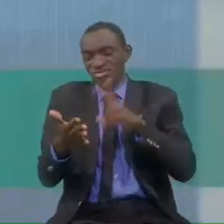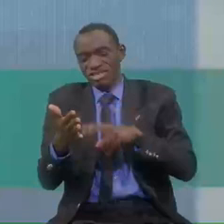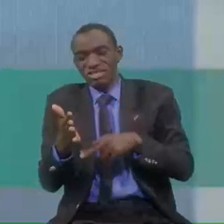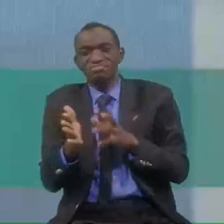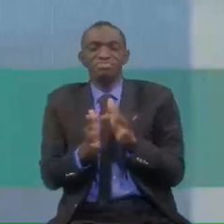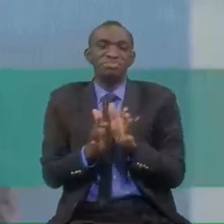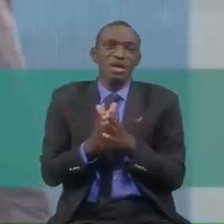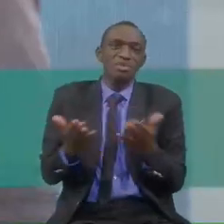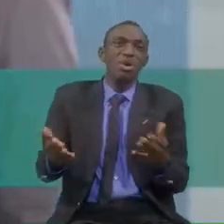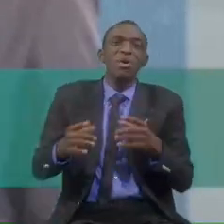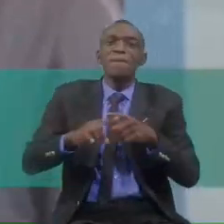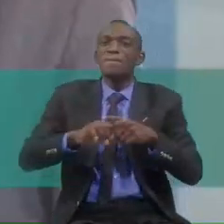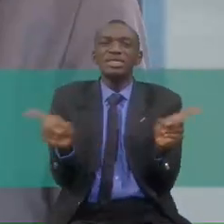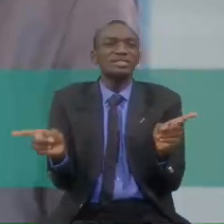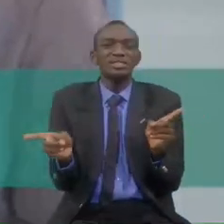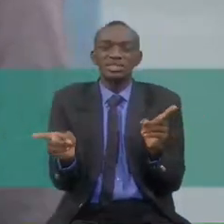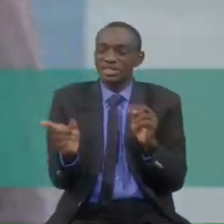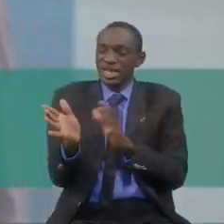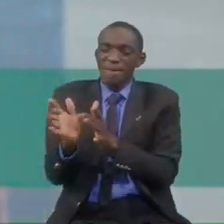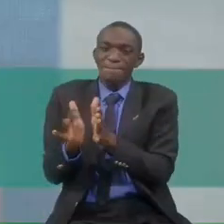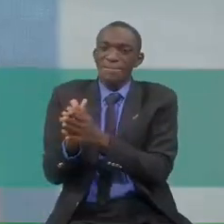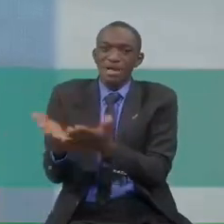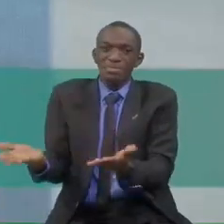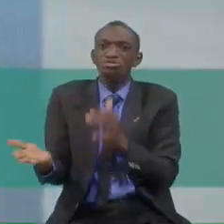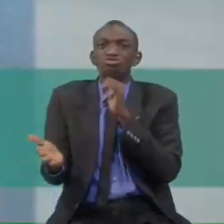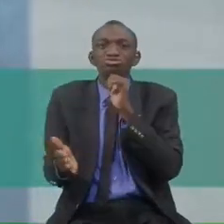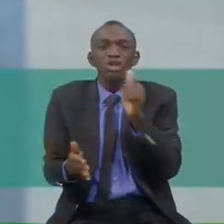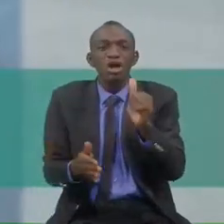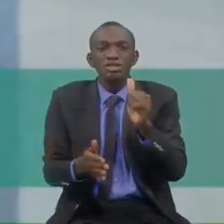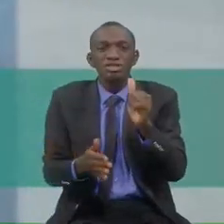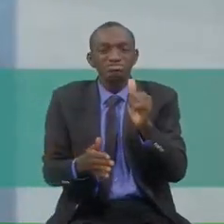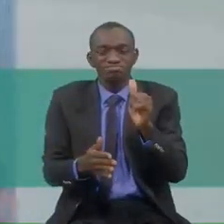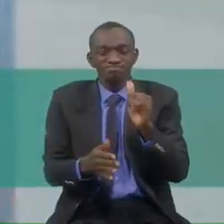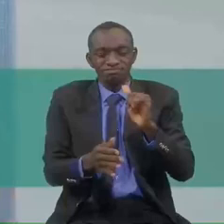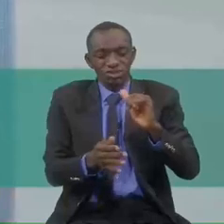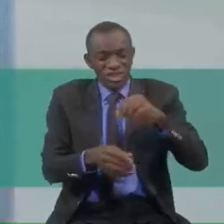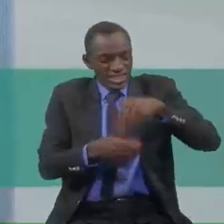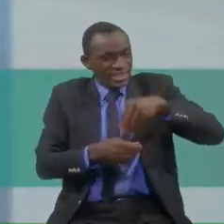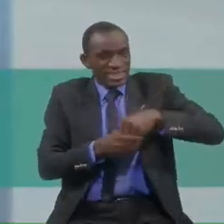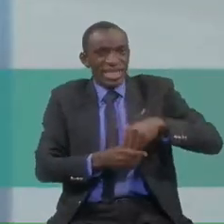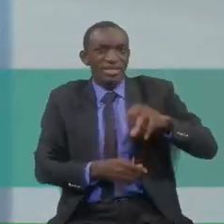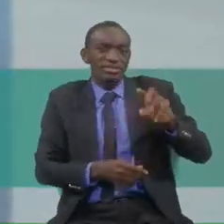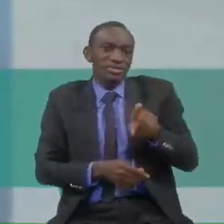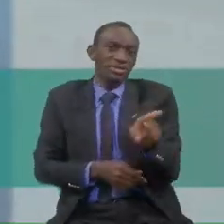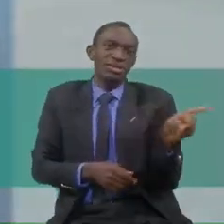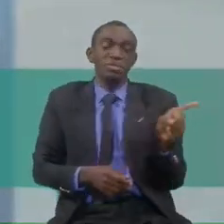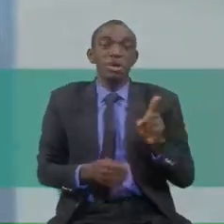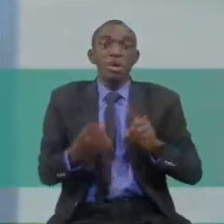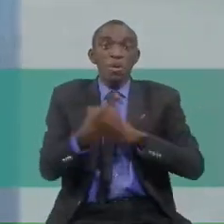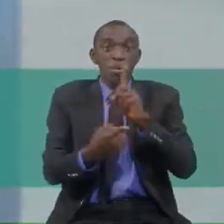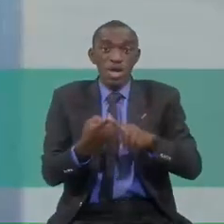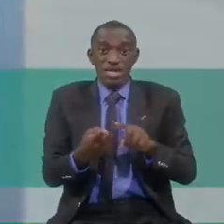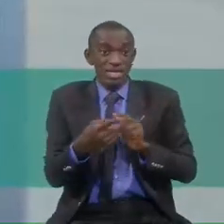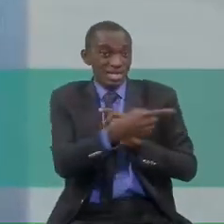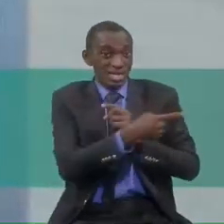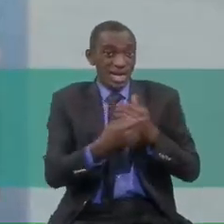Ils lisent la Bible, mais la Bible n'est pas en eux. Lorsqu'ils se